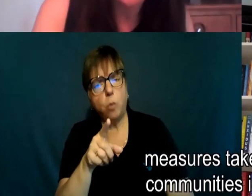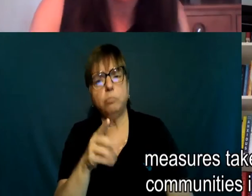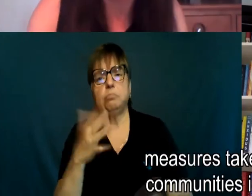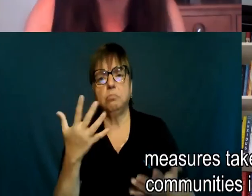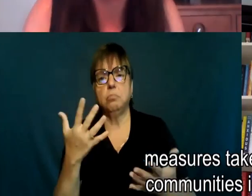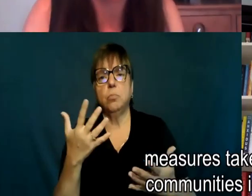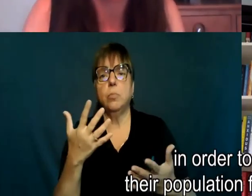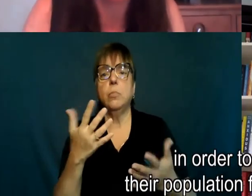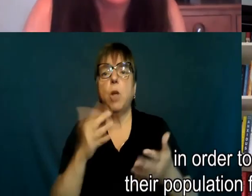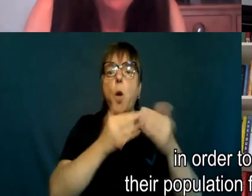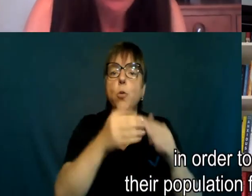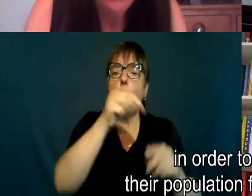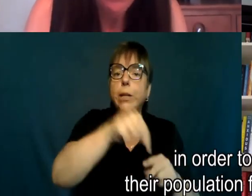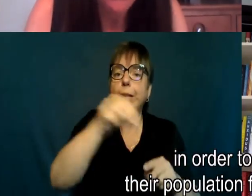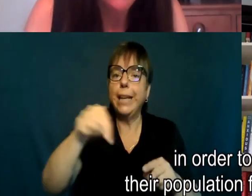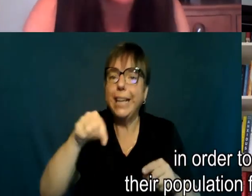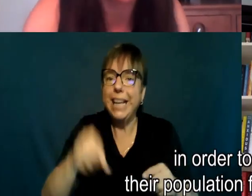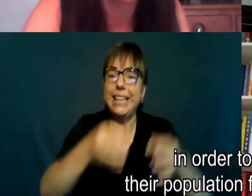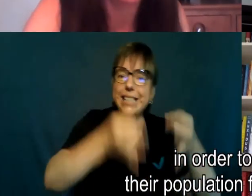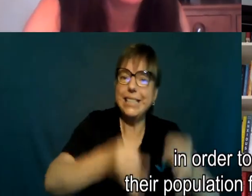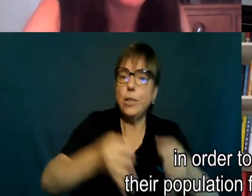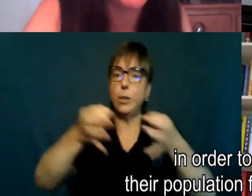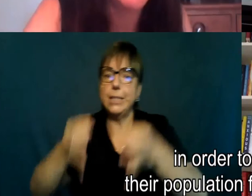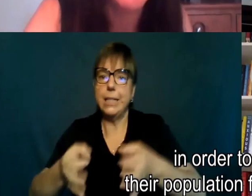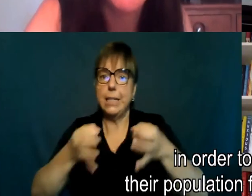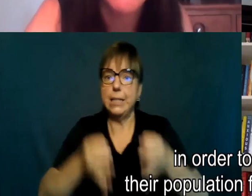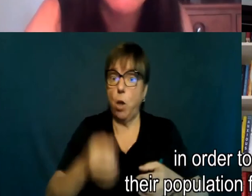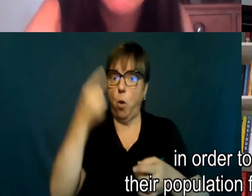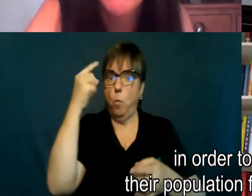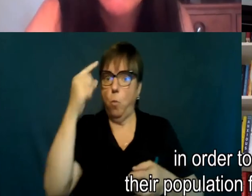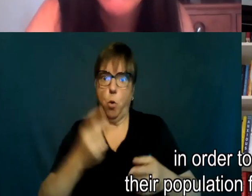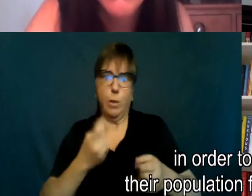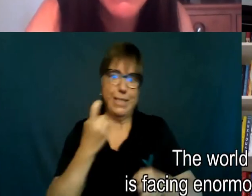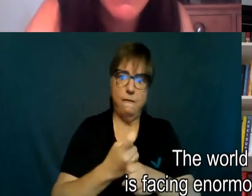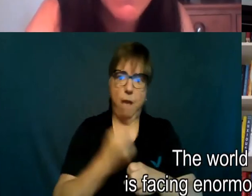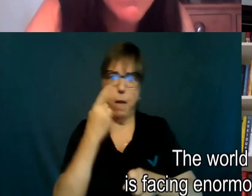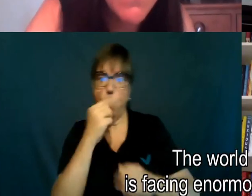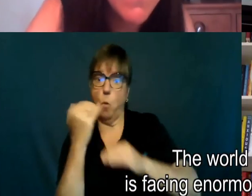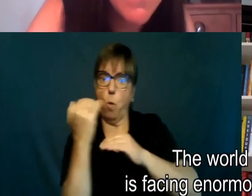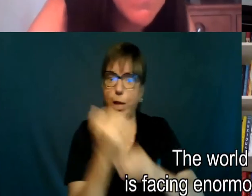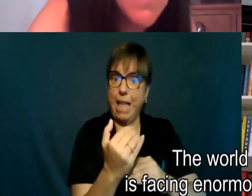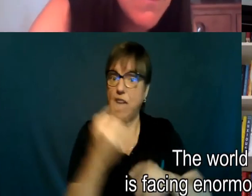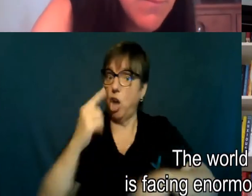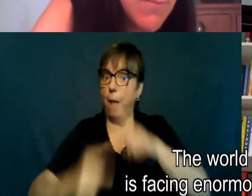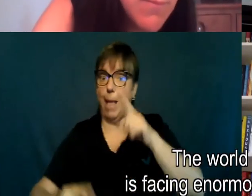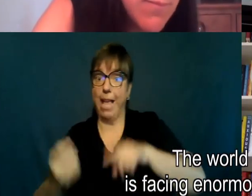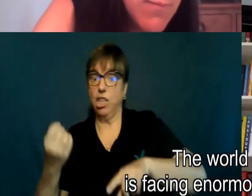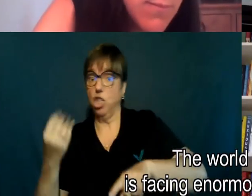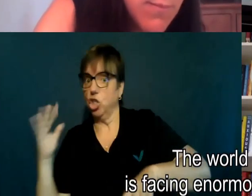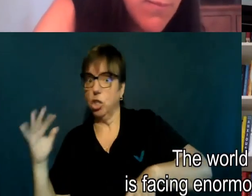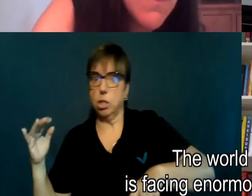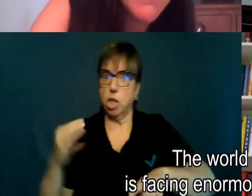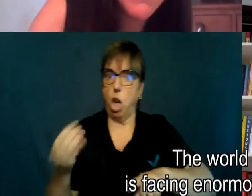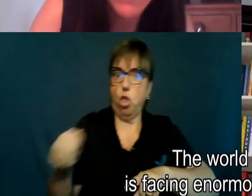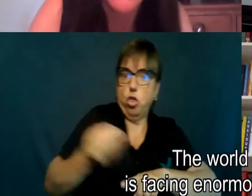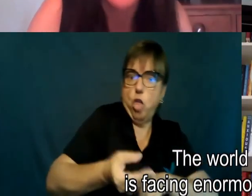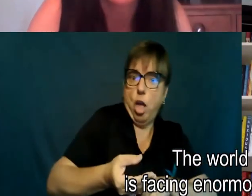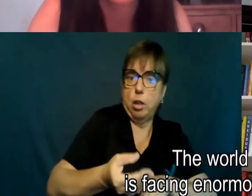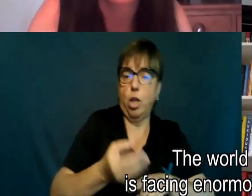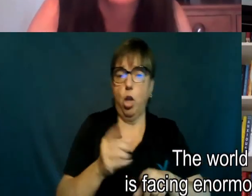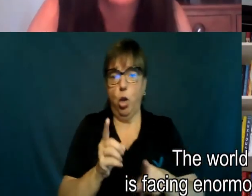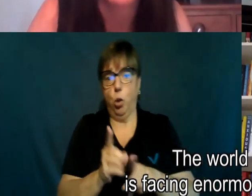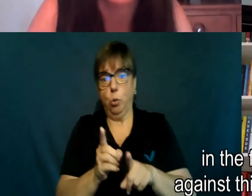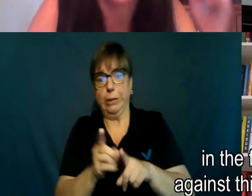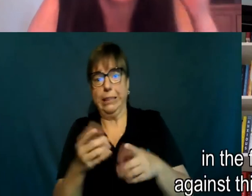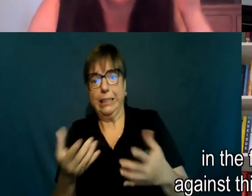prises par des communautés particulières pour protéger leur population du virus. Le monde au large fait face à d